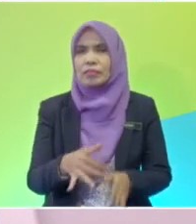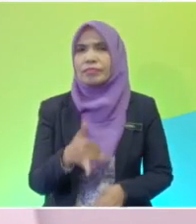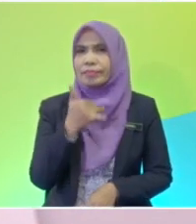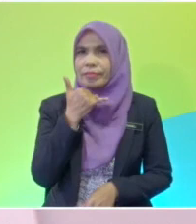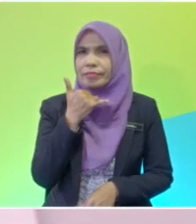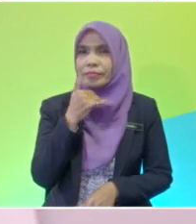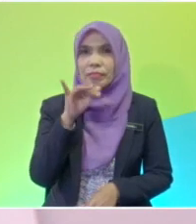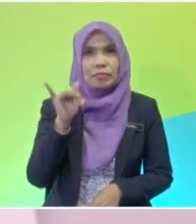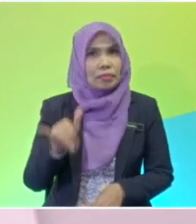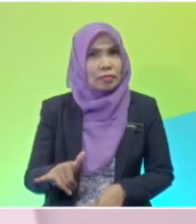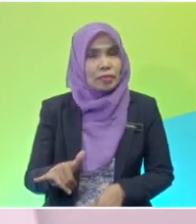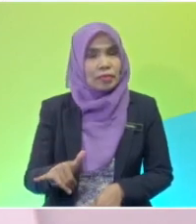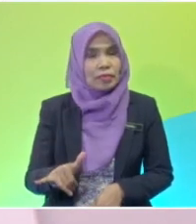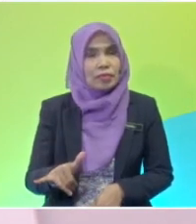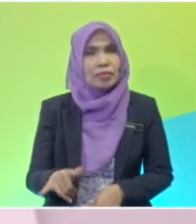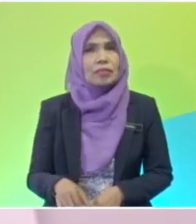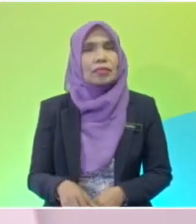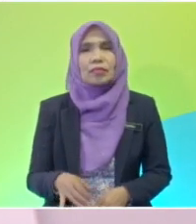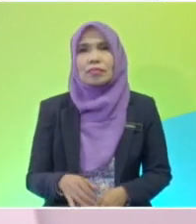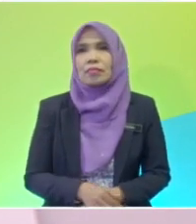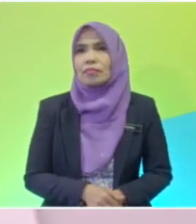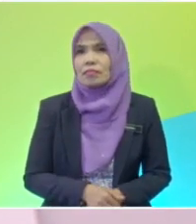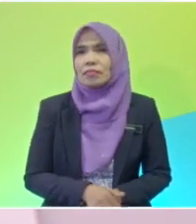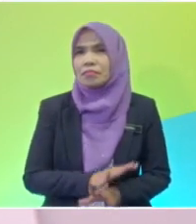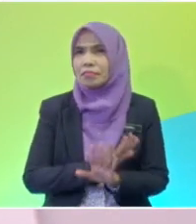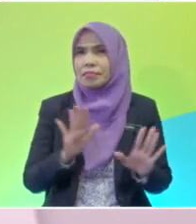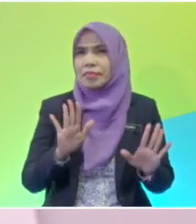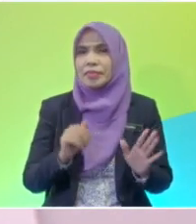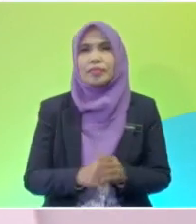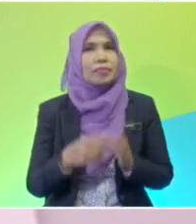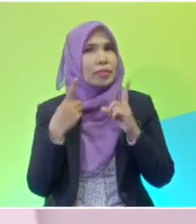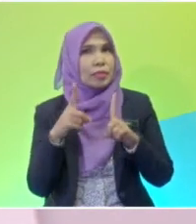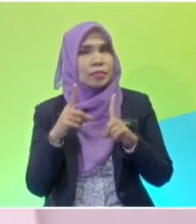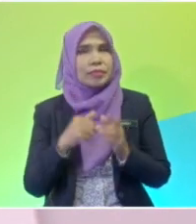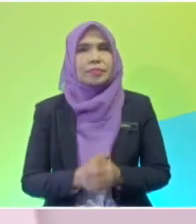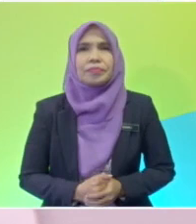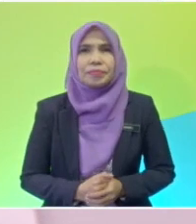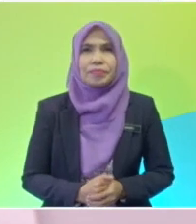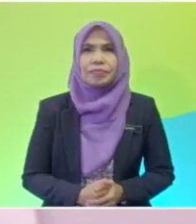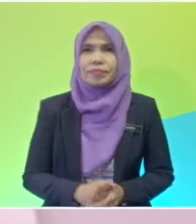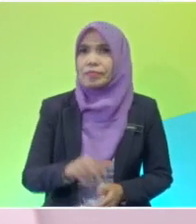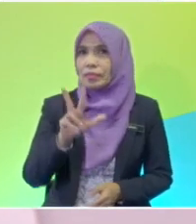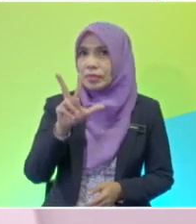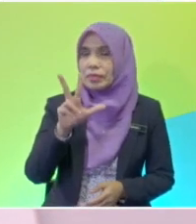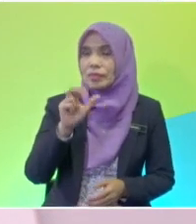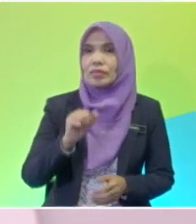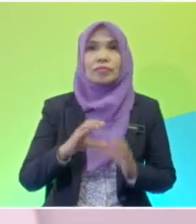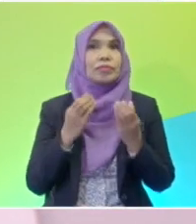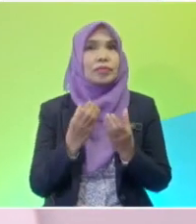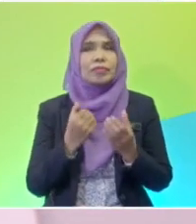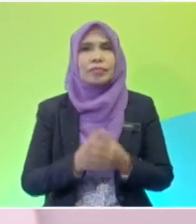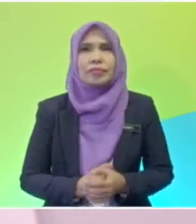jadi daripada jawabannya dijawab oleh para pelajar kita akan kategori yang pertama adalah ketika